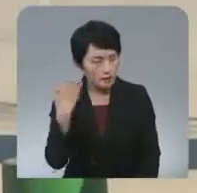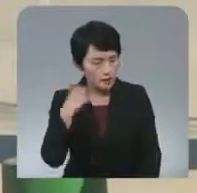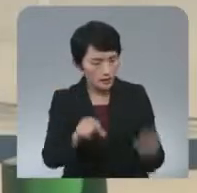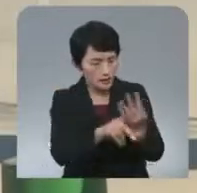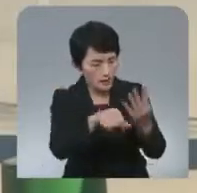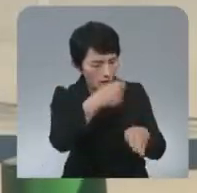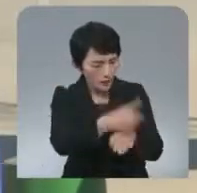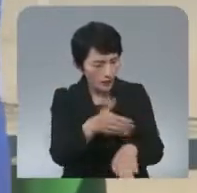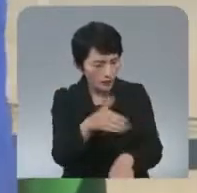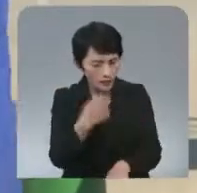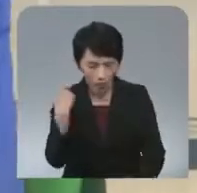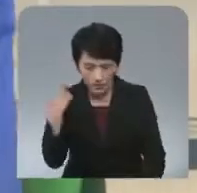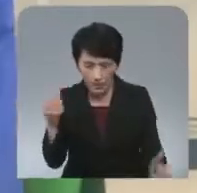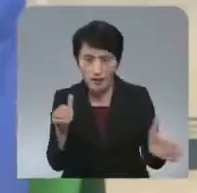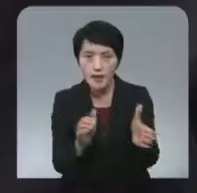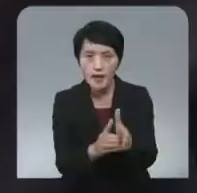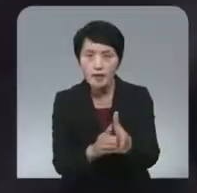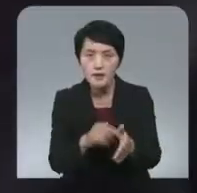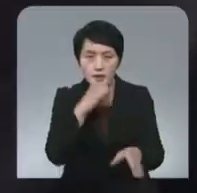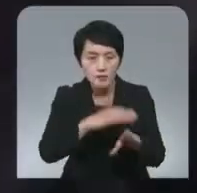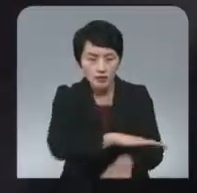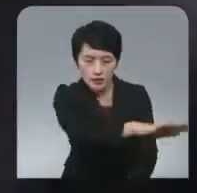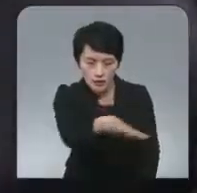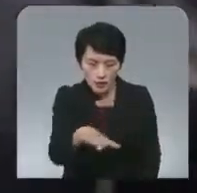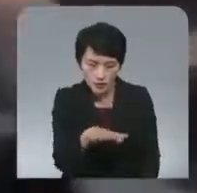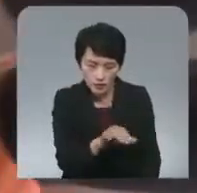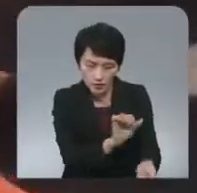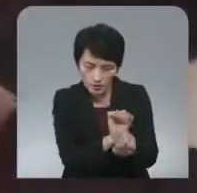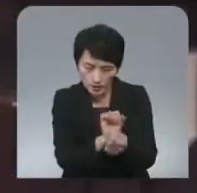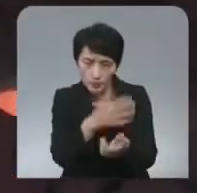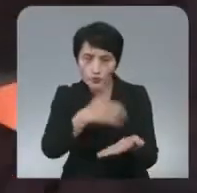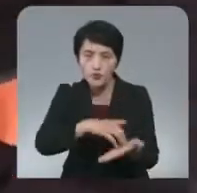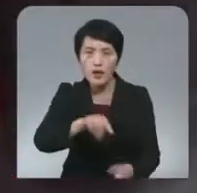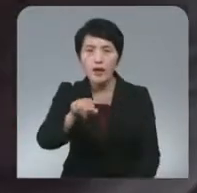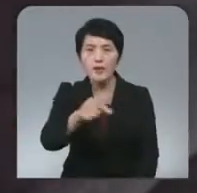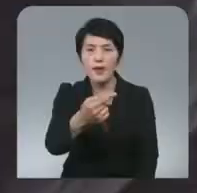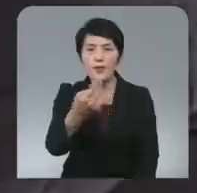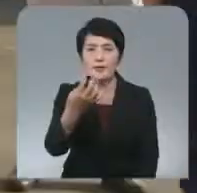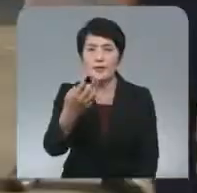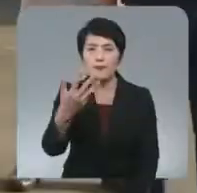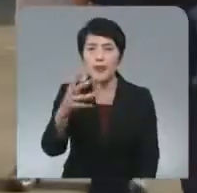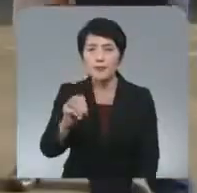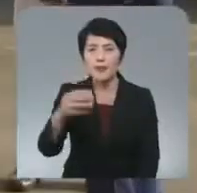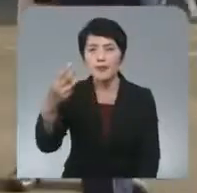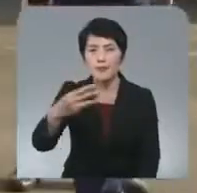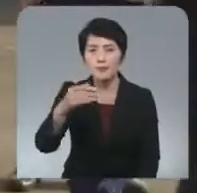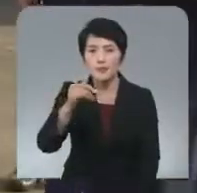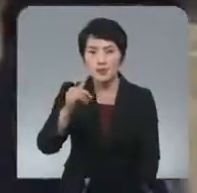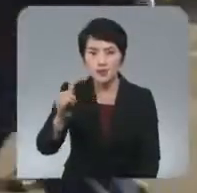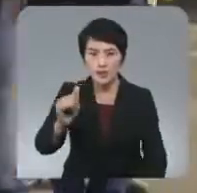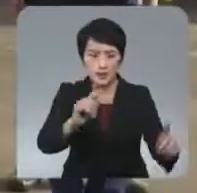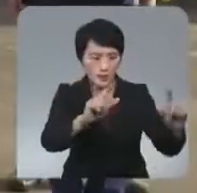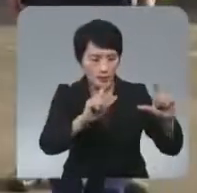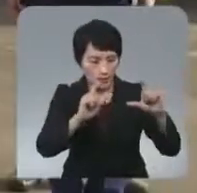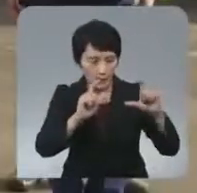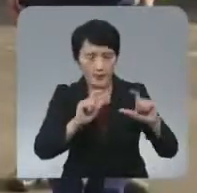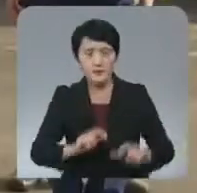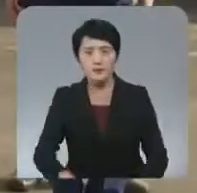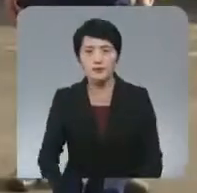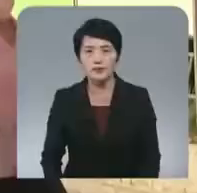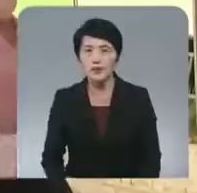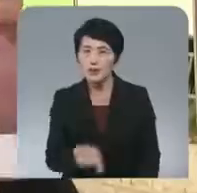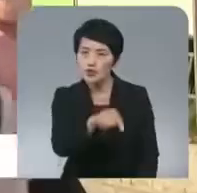北韩国家紧急防疫司令部表示，从4月底开始至本月16日晚，北韩全境共出现